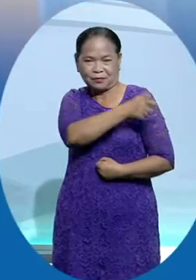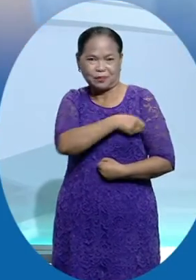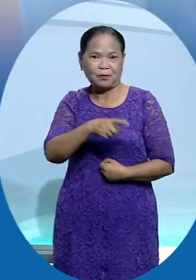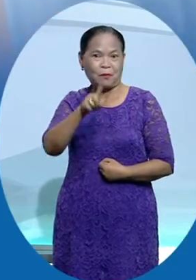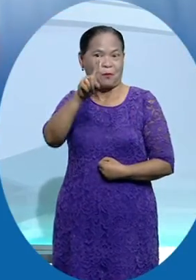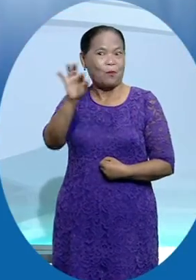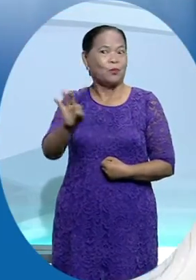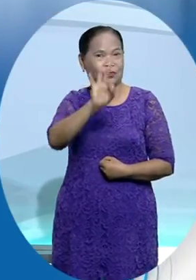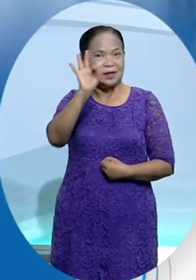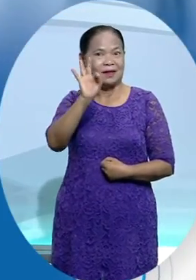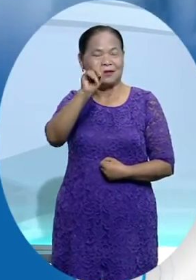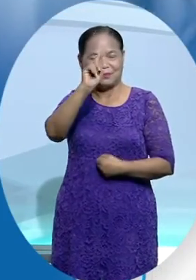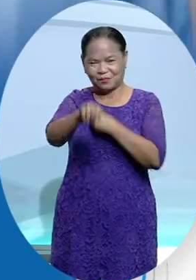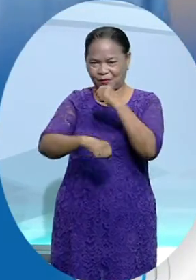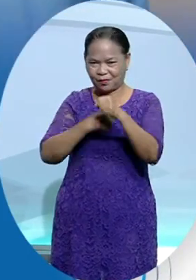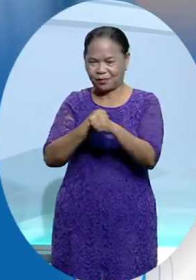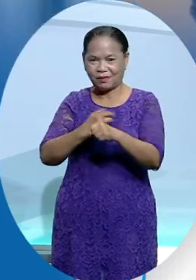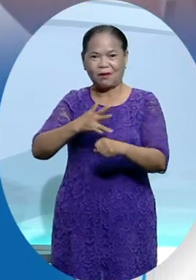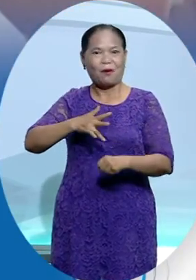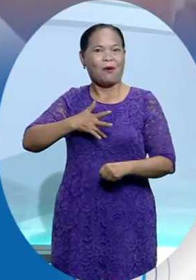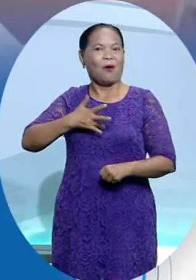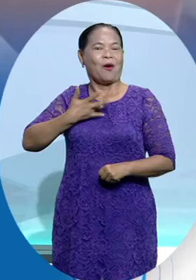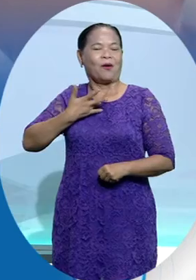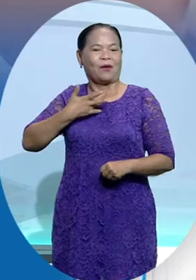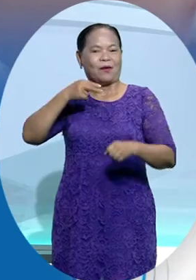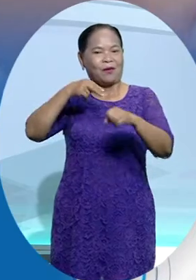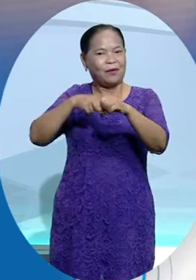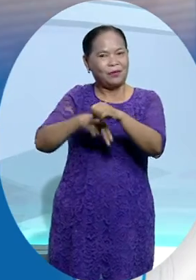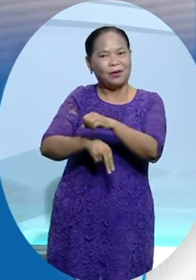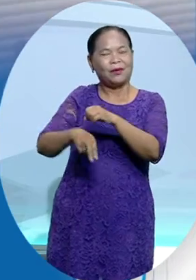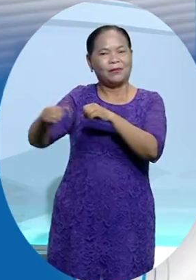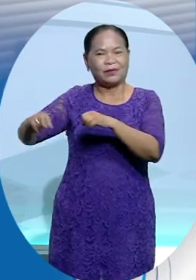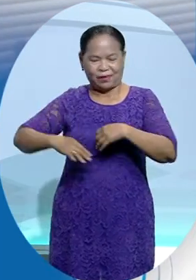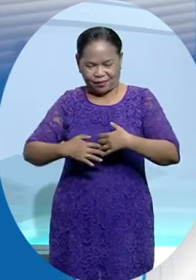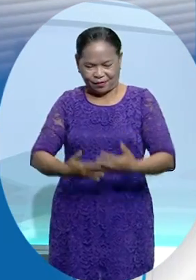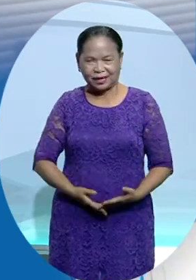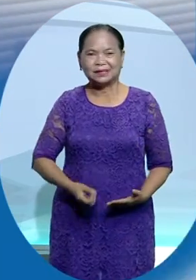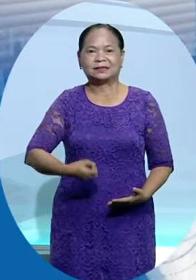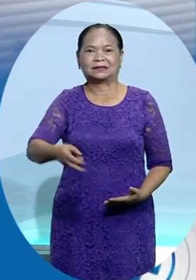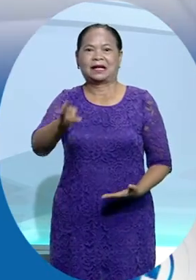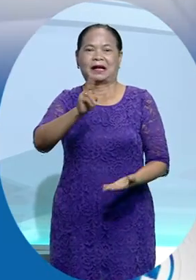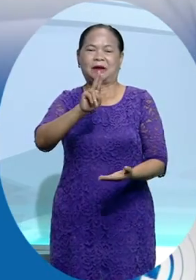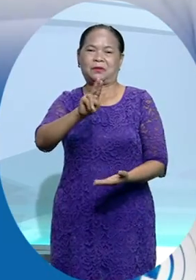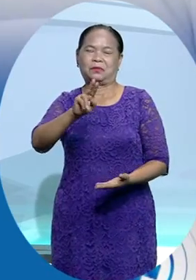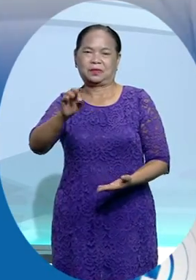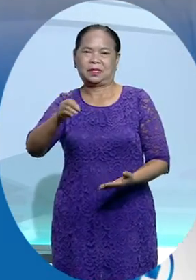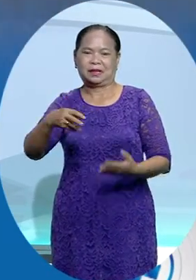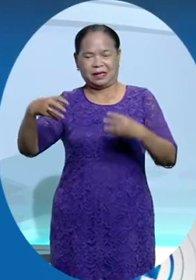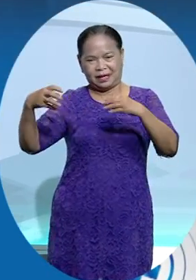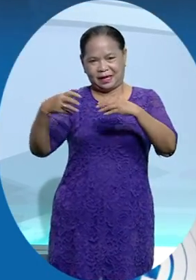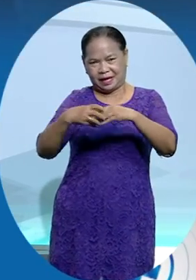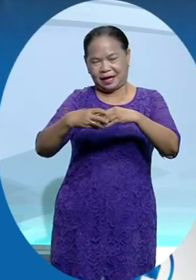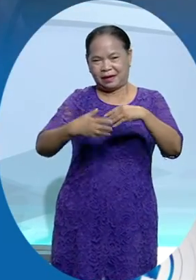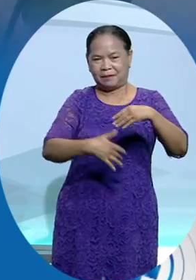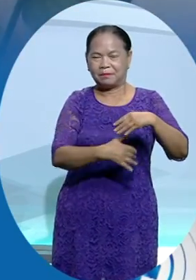1 tỷ đồng một năm, bao gồm quyền lợi nội trú, ngoại trú, thai sản, đồng thời chi trả cả ung thư, cấy ghép nội tạng. Đặc biệt,